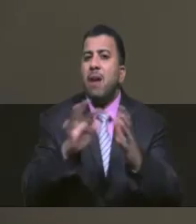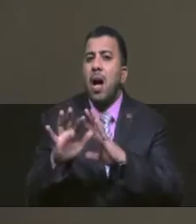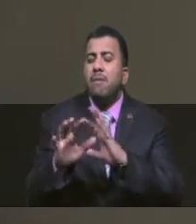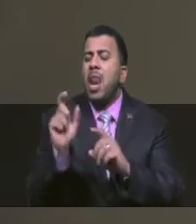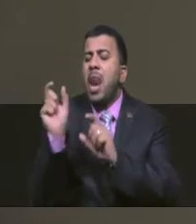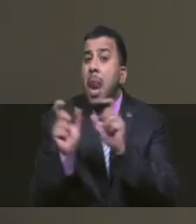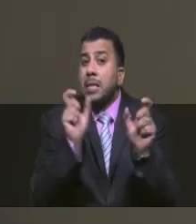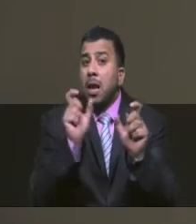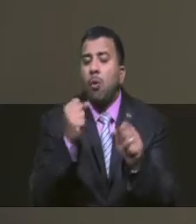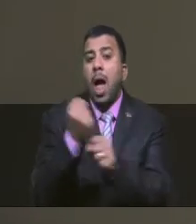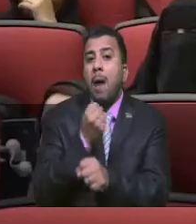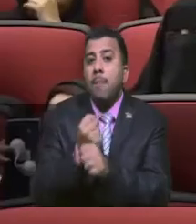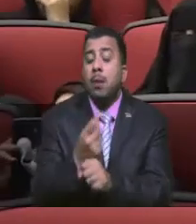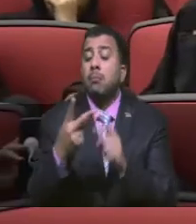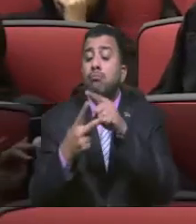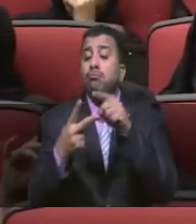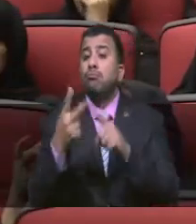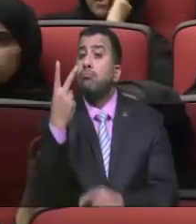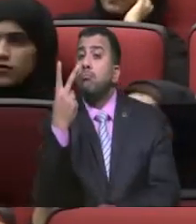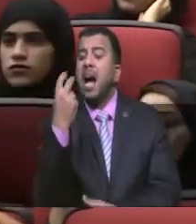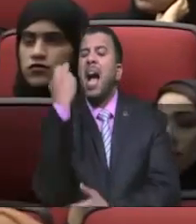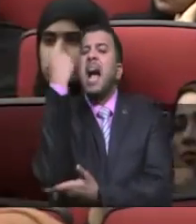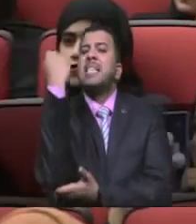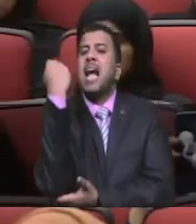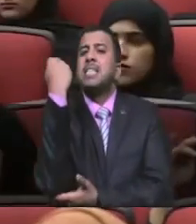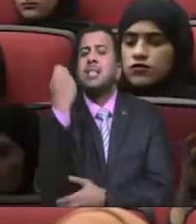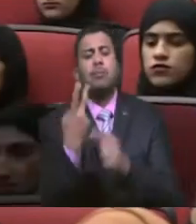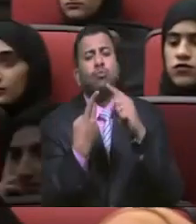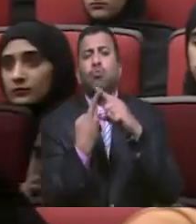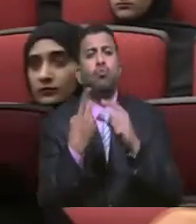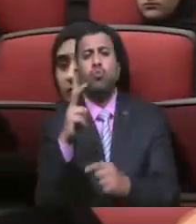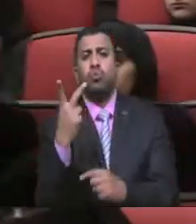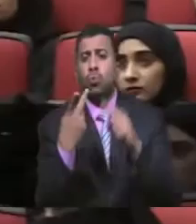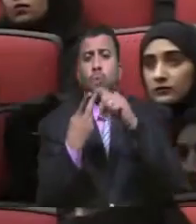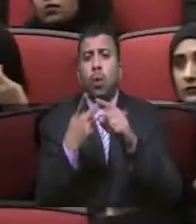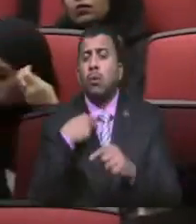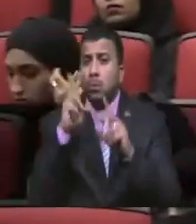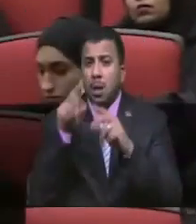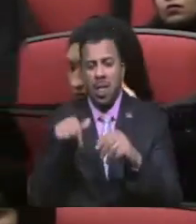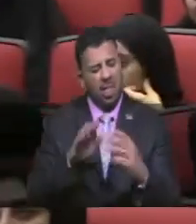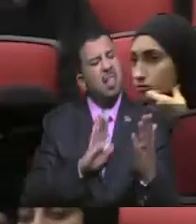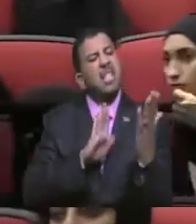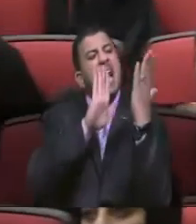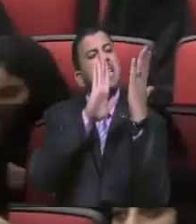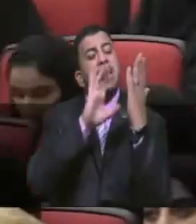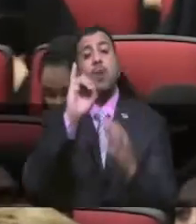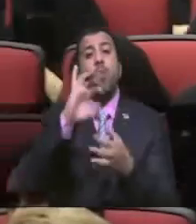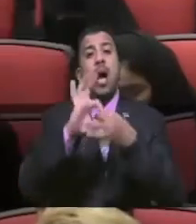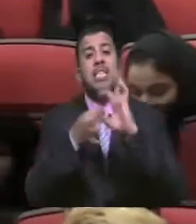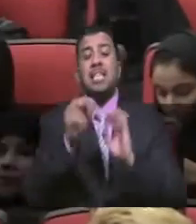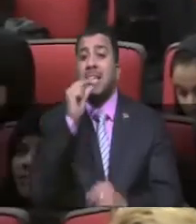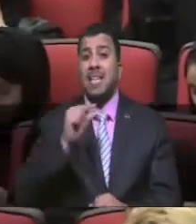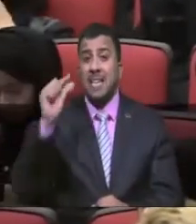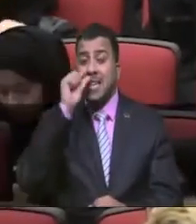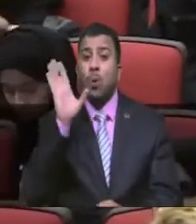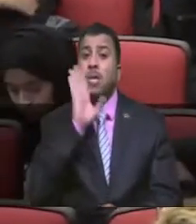من خلال محورين علميين أساسيين أحدهما يجسد واقع وتحديات هذه المؤسسات الدينية